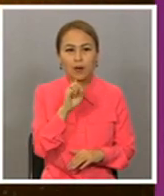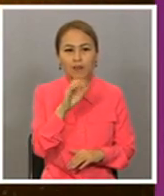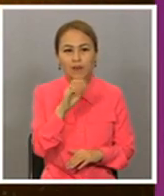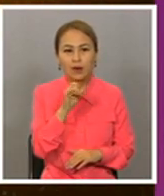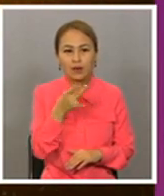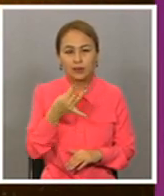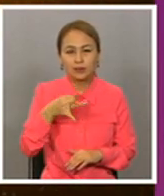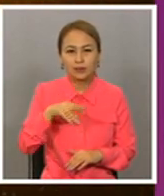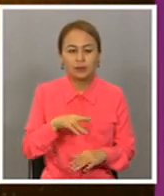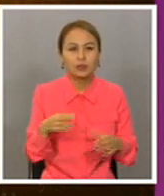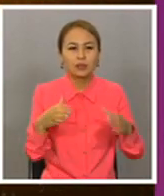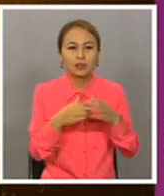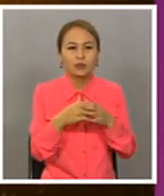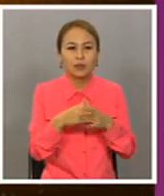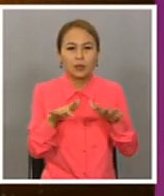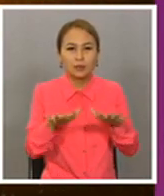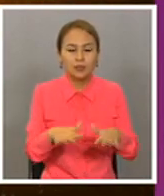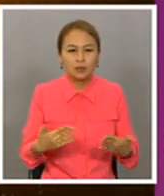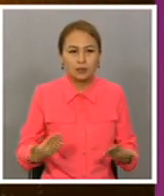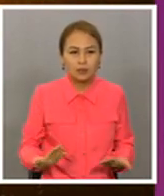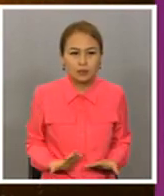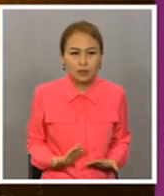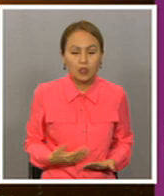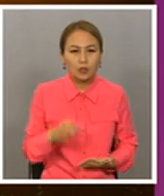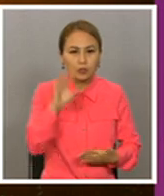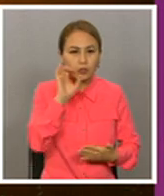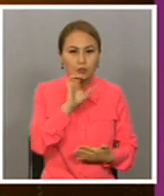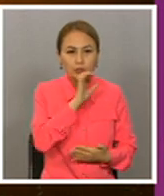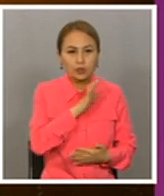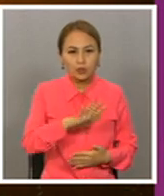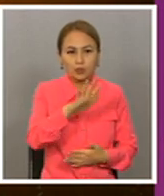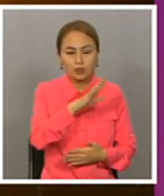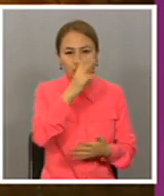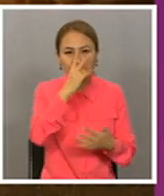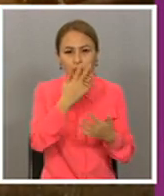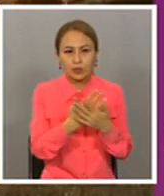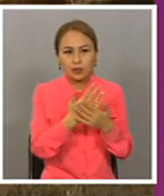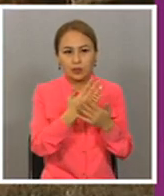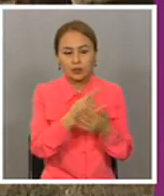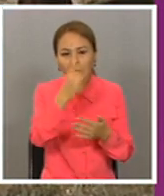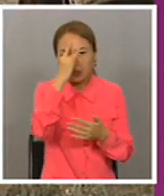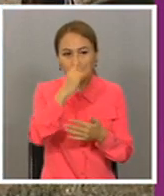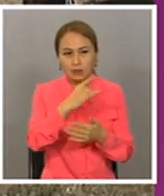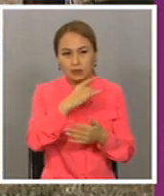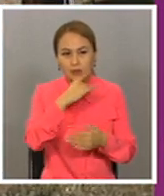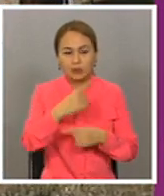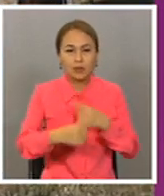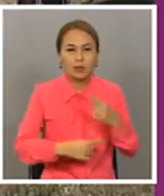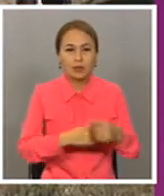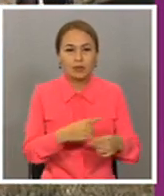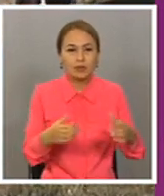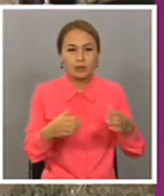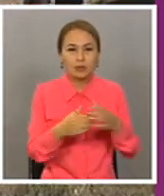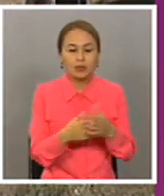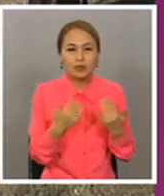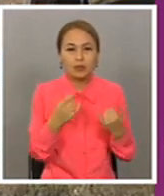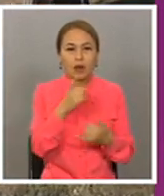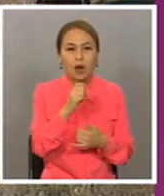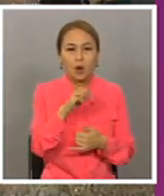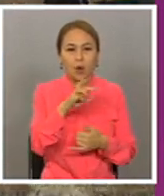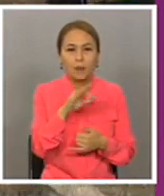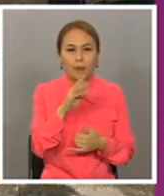Олардың тұрған тұсы деп Балқаштың солтүстігі көрсетіледі. Бұл қазақтың сарыарқасы, ал